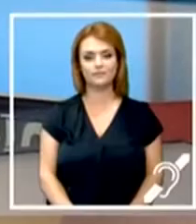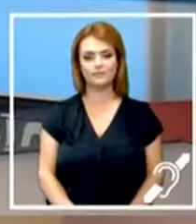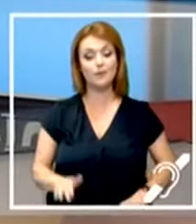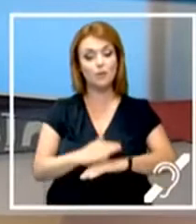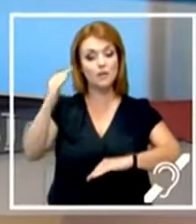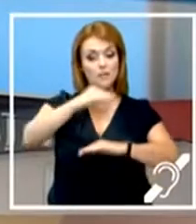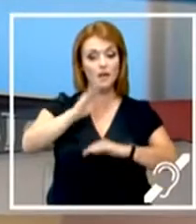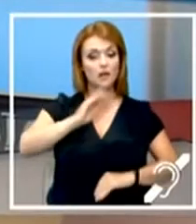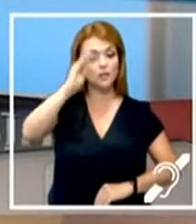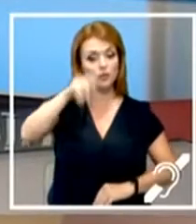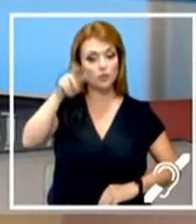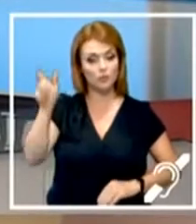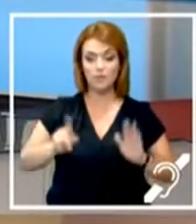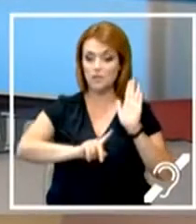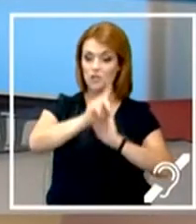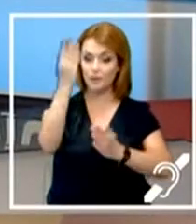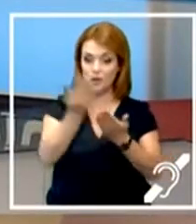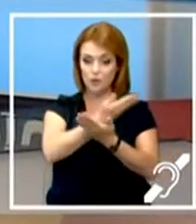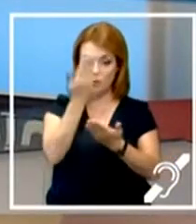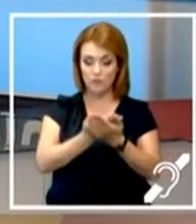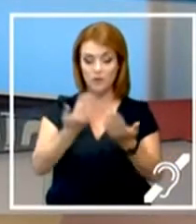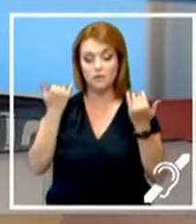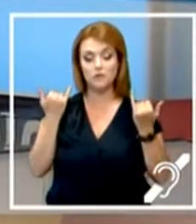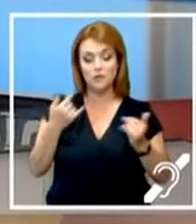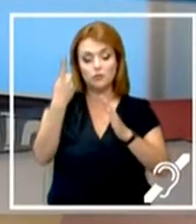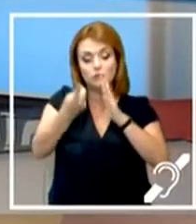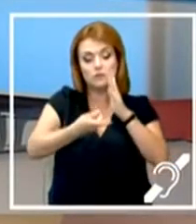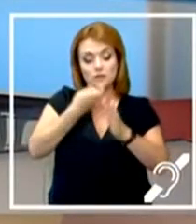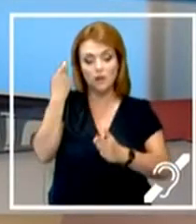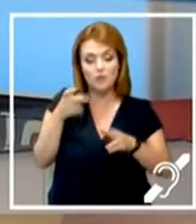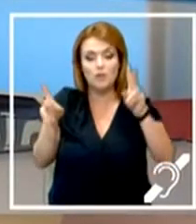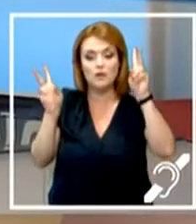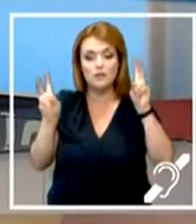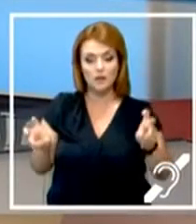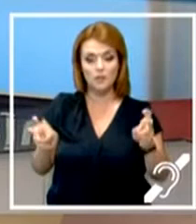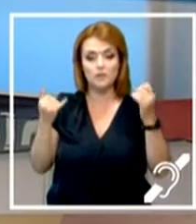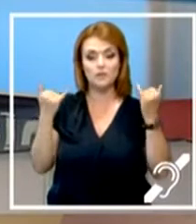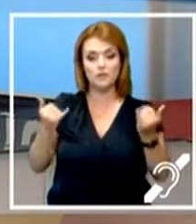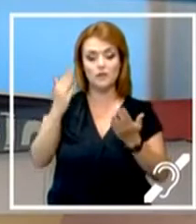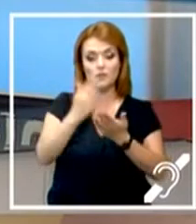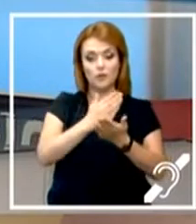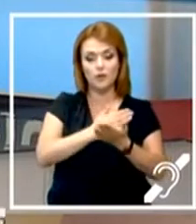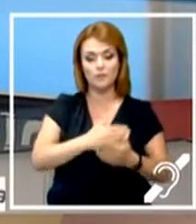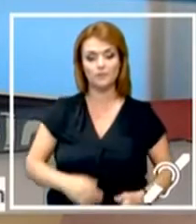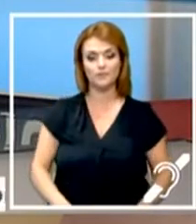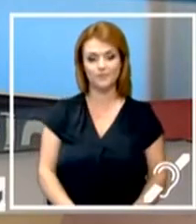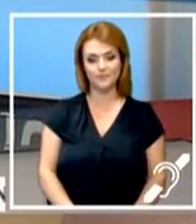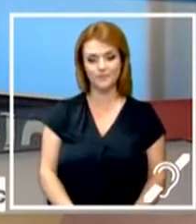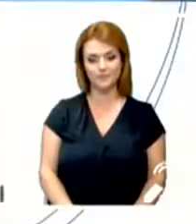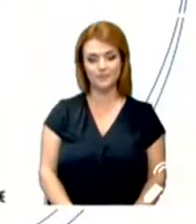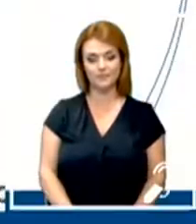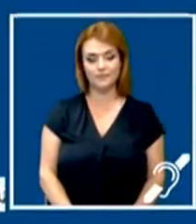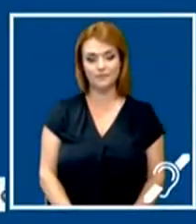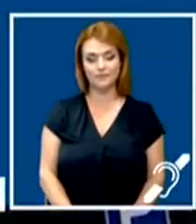Bună seara și bine v-am găsit la Telejurnal. Suntem în direct pe TVR Moldova și TVR Info. Iată titlurile acestei ediții.